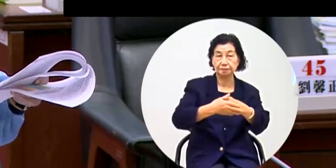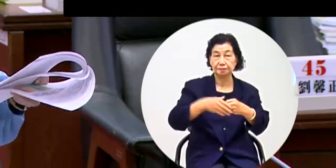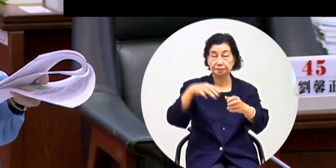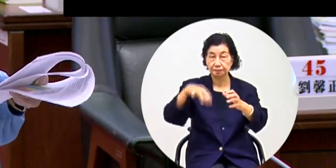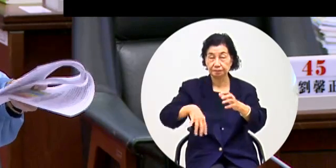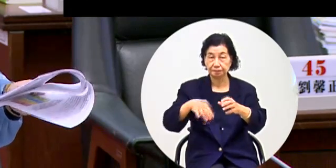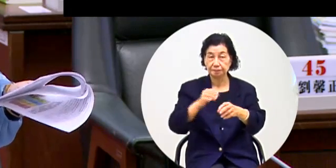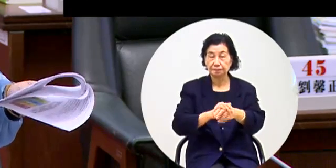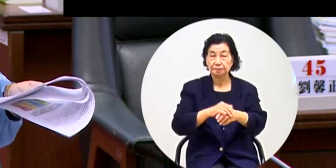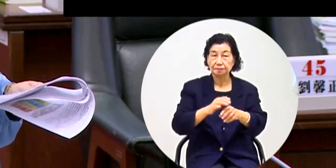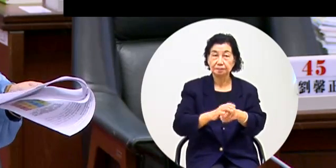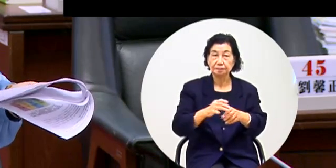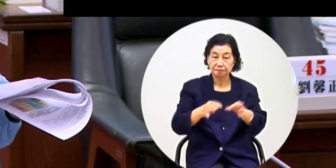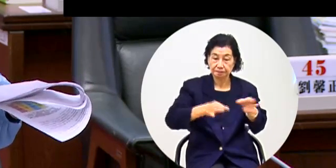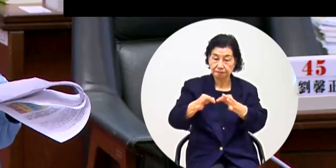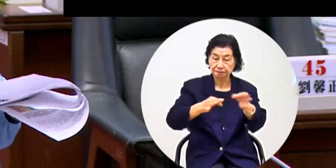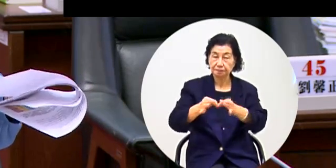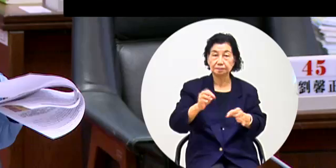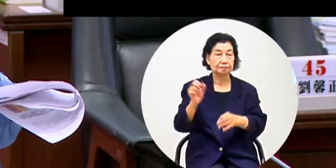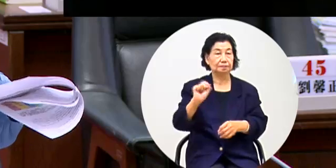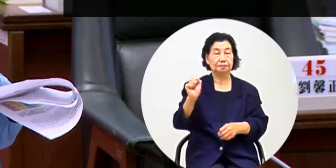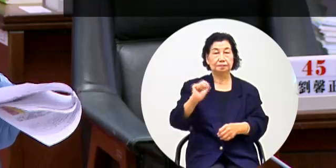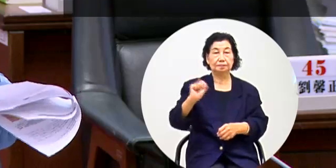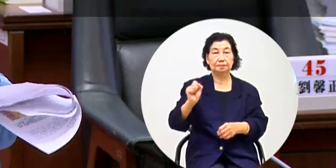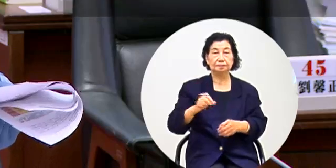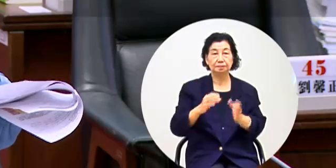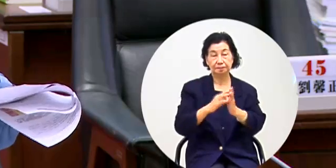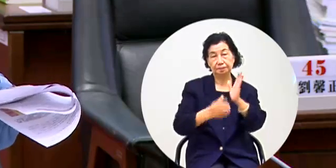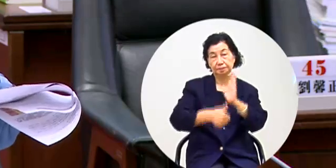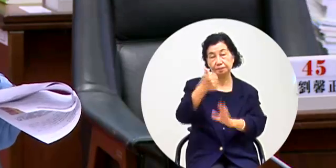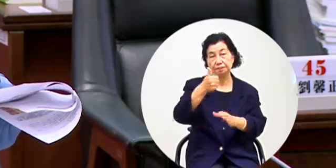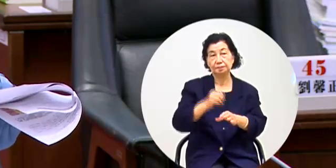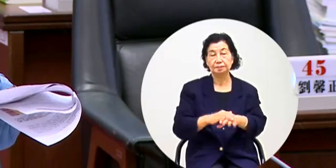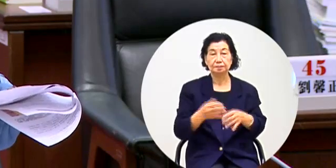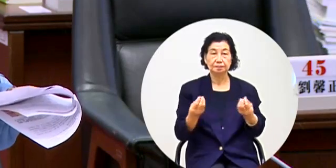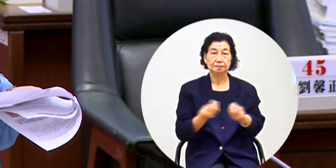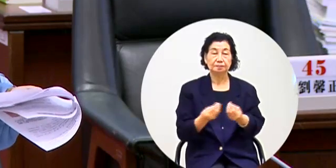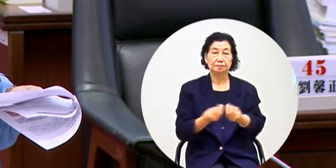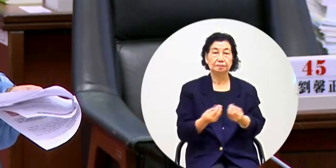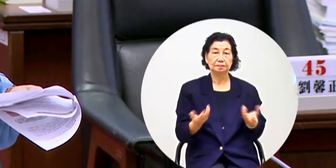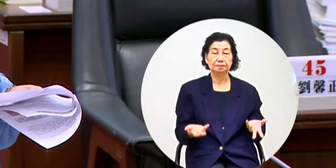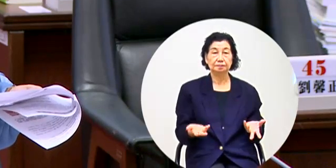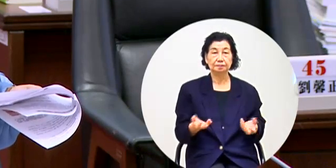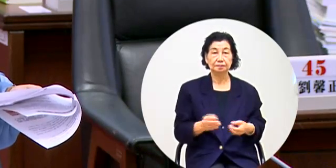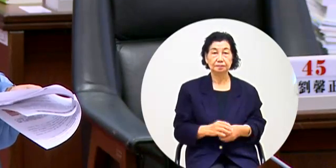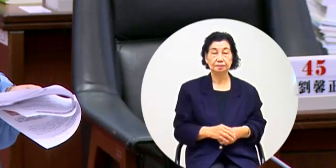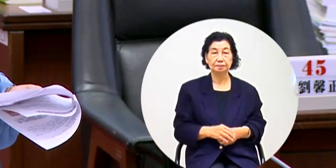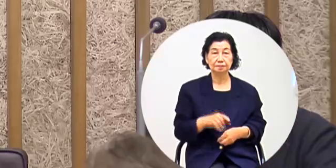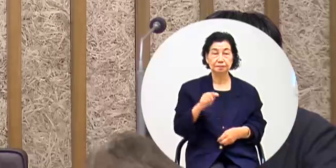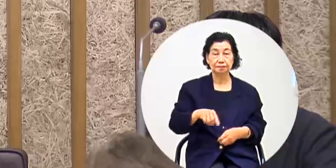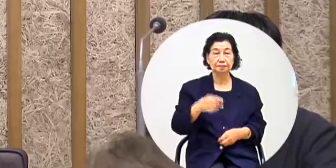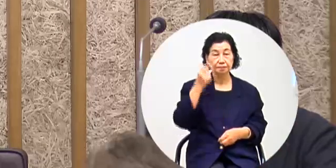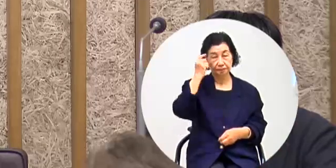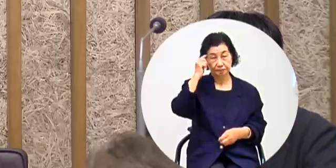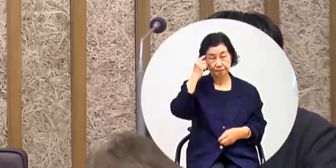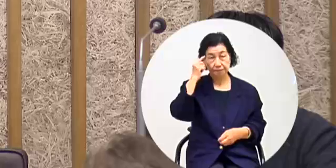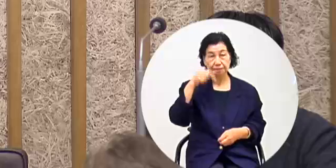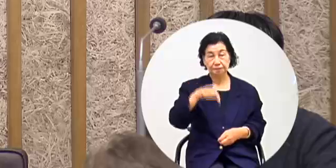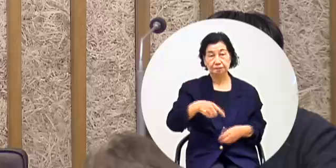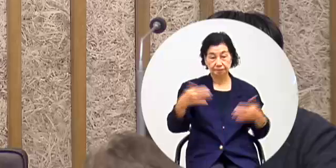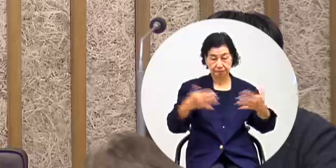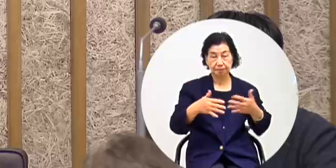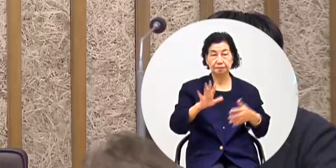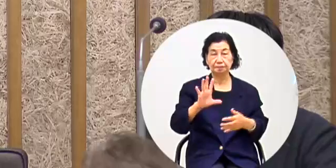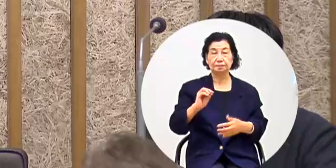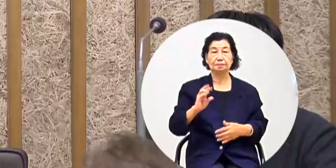哈，局长，你有没有思考过这个问题？ 请局长回答。 谢谢议长，谢谢陈议员，